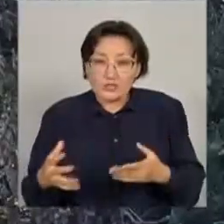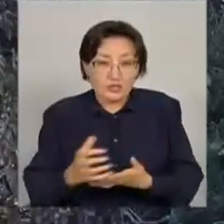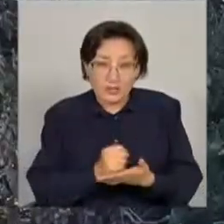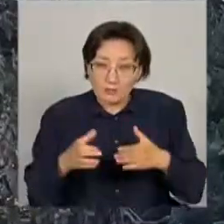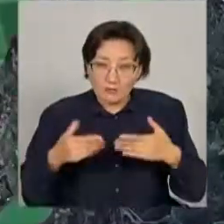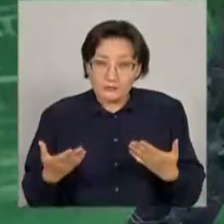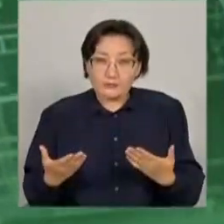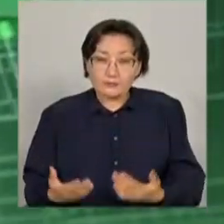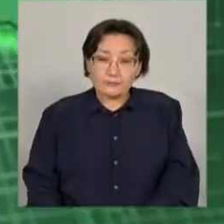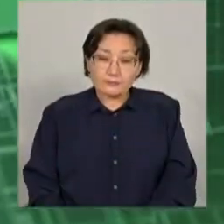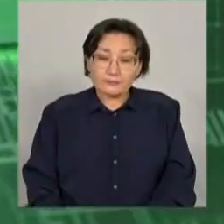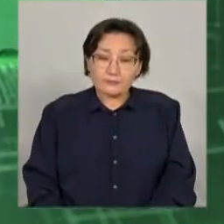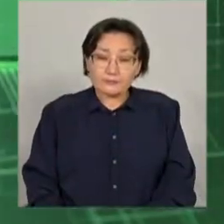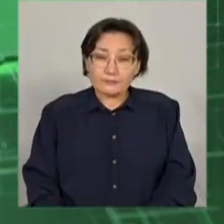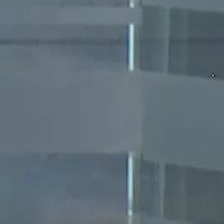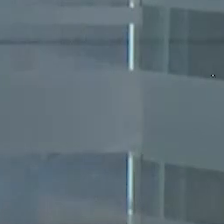соң.